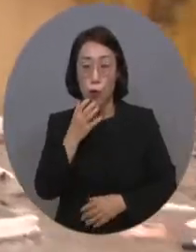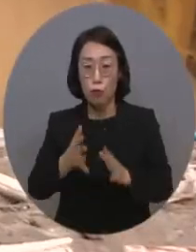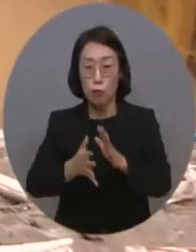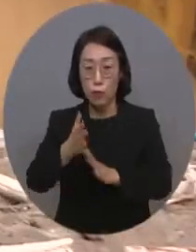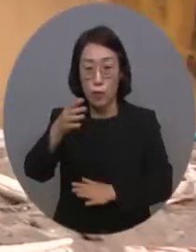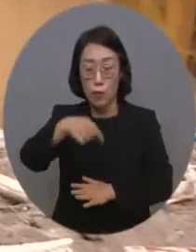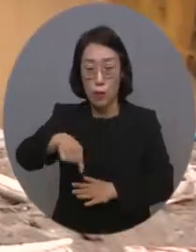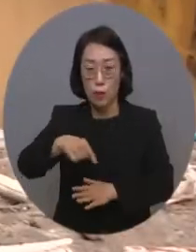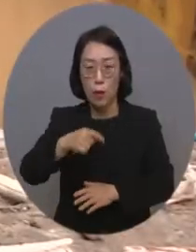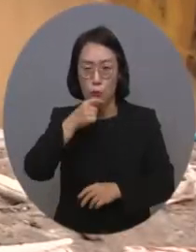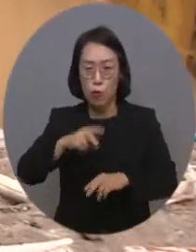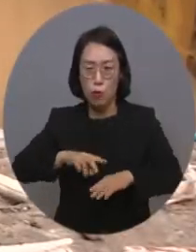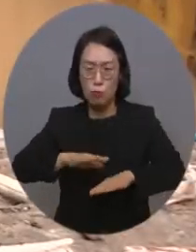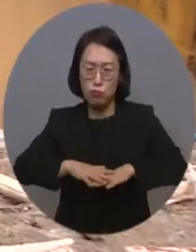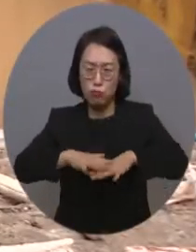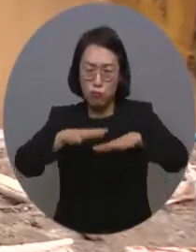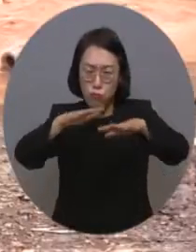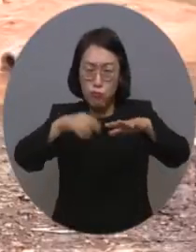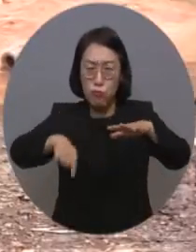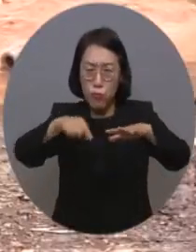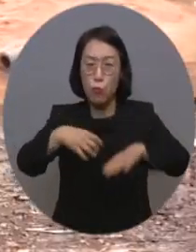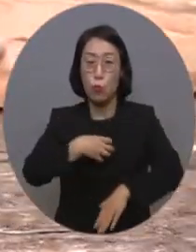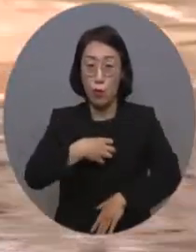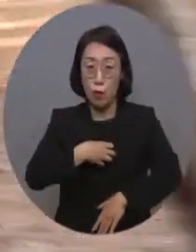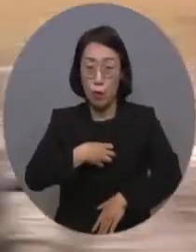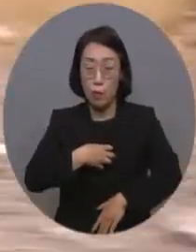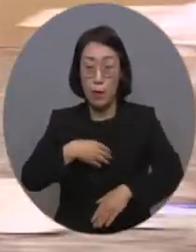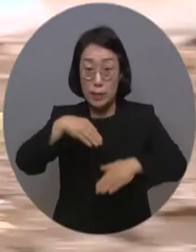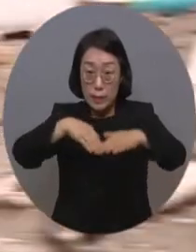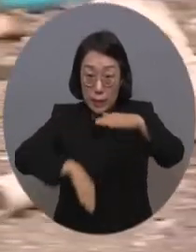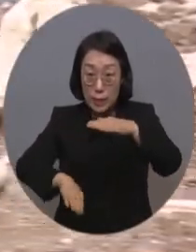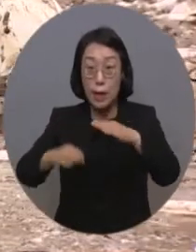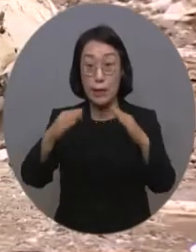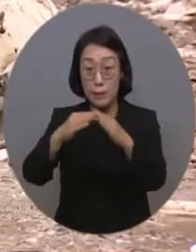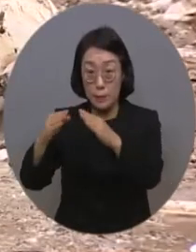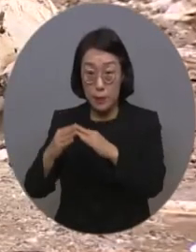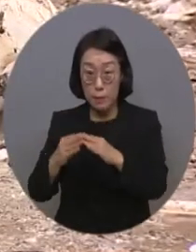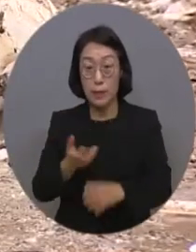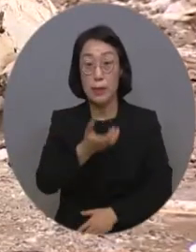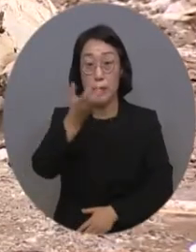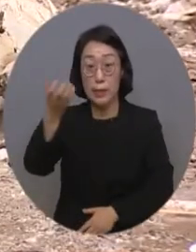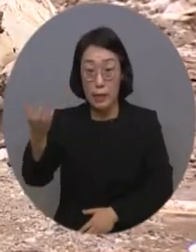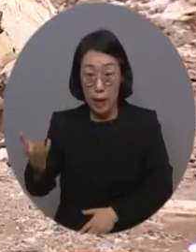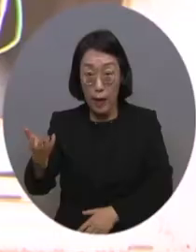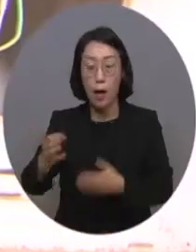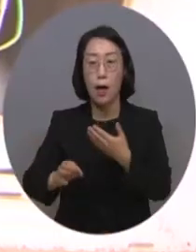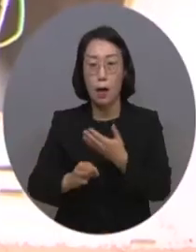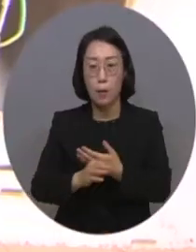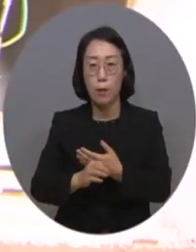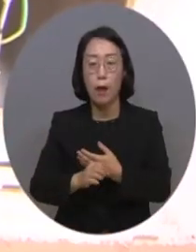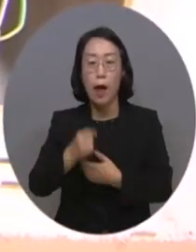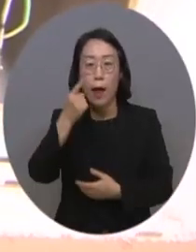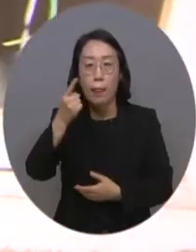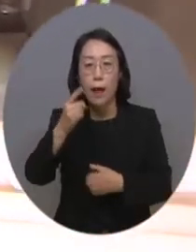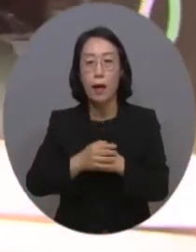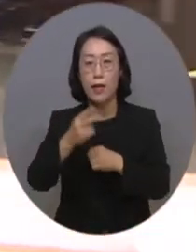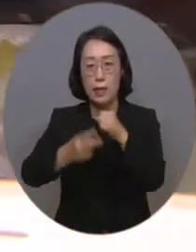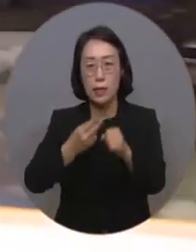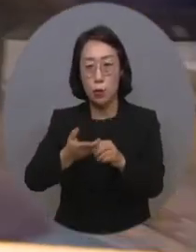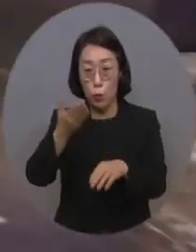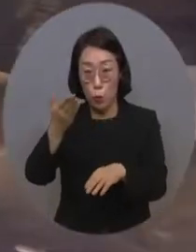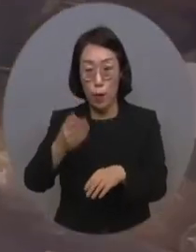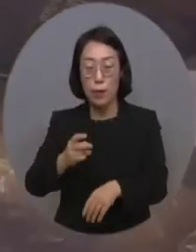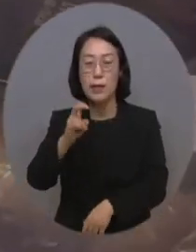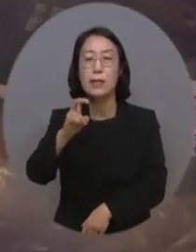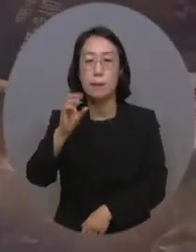포구때 침수 가능성이 큰 반지하 가구가 지상층으로 이주하면 췌장 2년간 월 20만원을 지원한다고 전했습니다이는